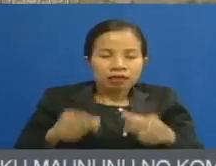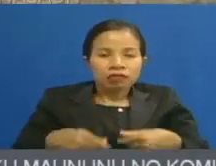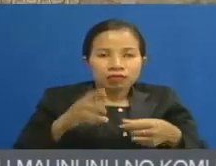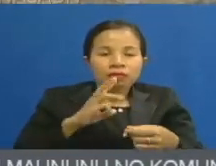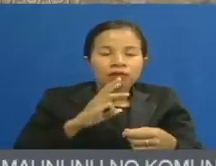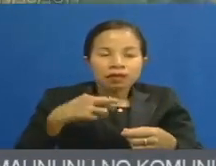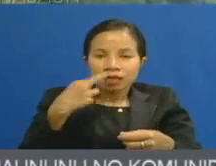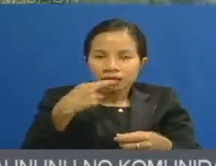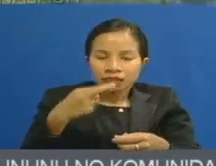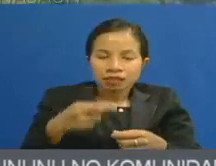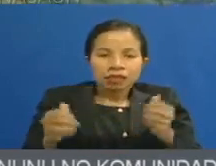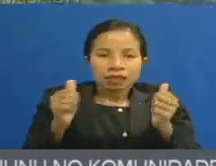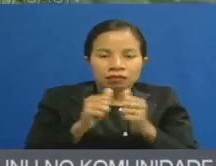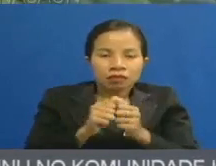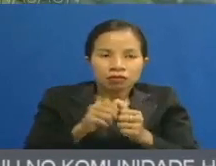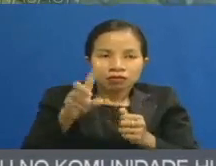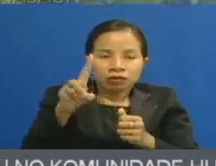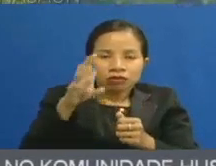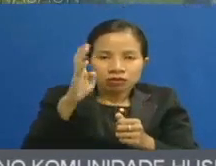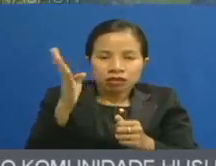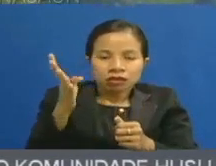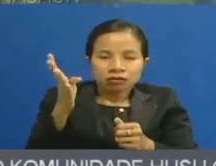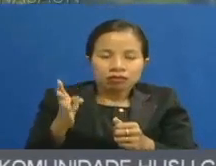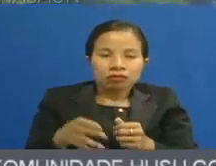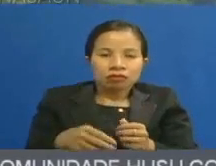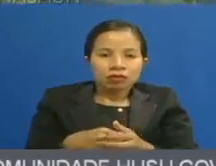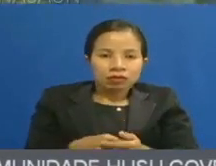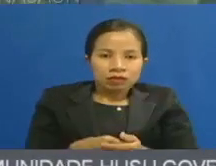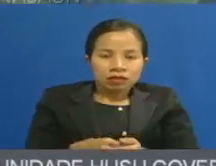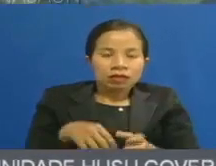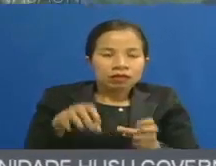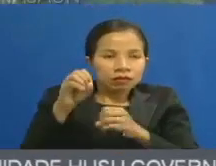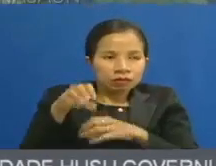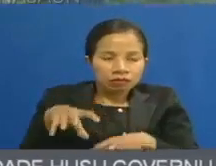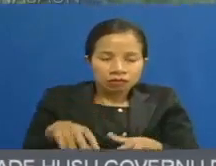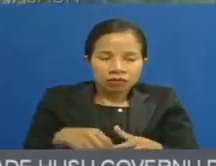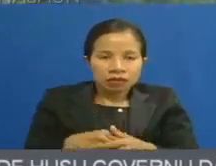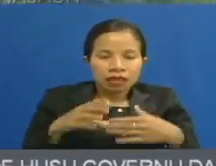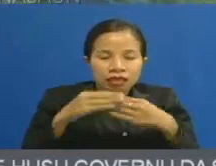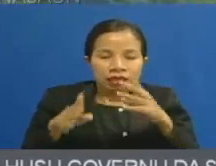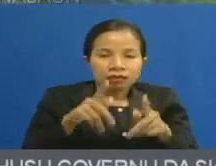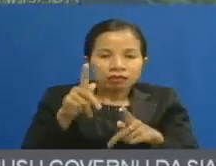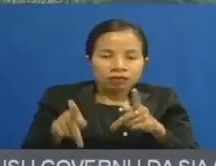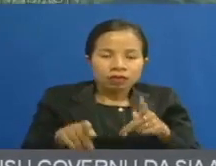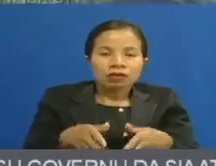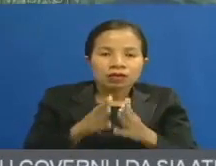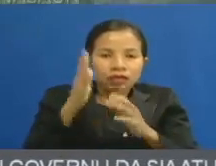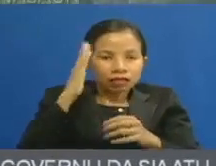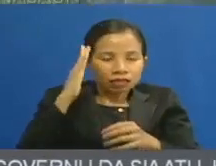beba natar kuase hektaris atus idahat nulu nebe durante ne abandonado. Lider komunitari ne rekunese